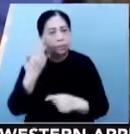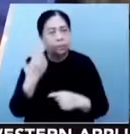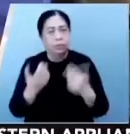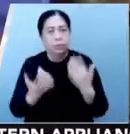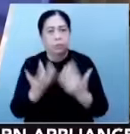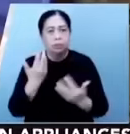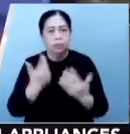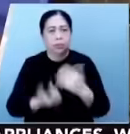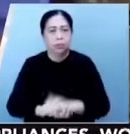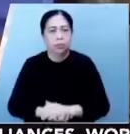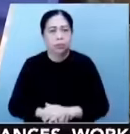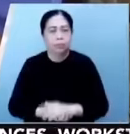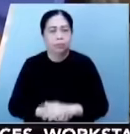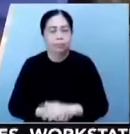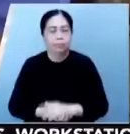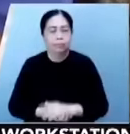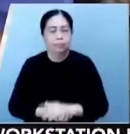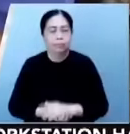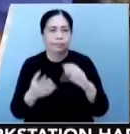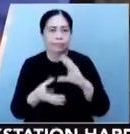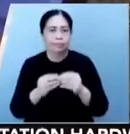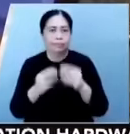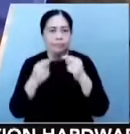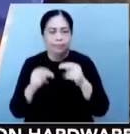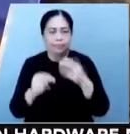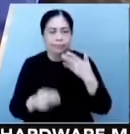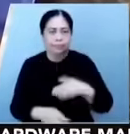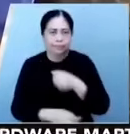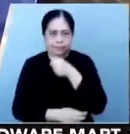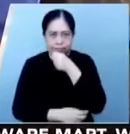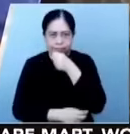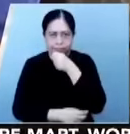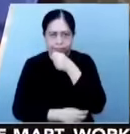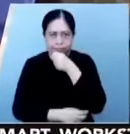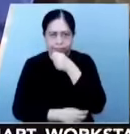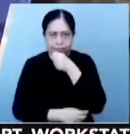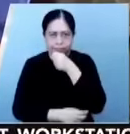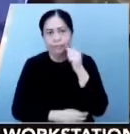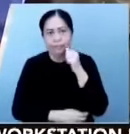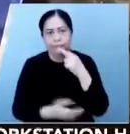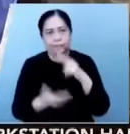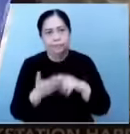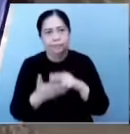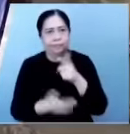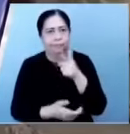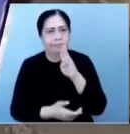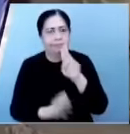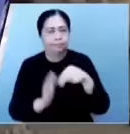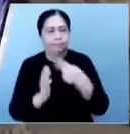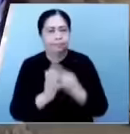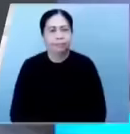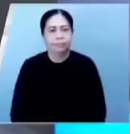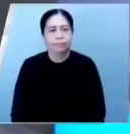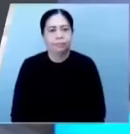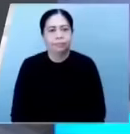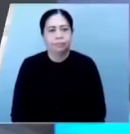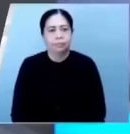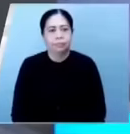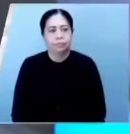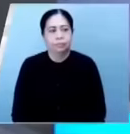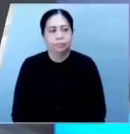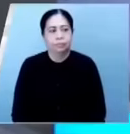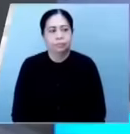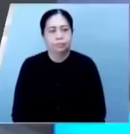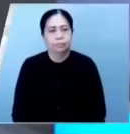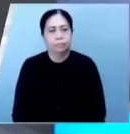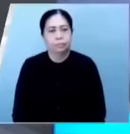sa GMA Integrated News, Marisol Abdurrahman, Nakatuto, 24 Oras. Sa